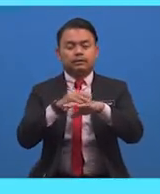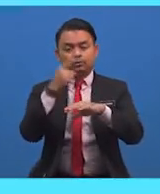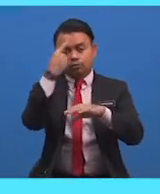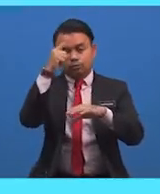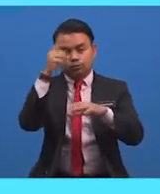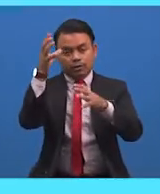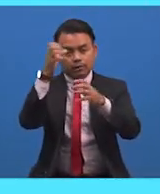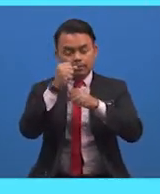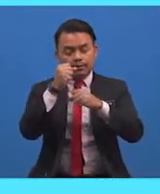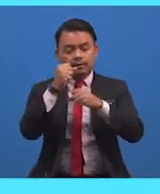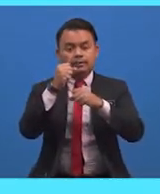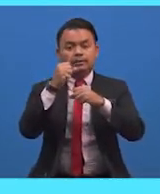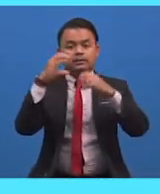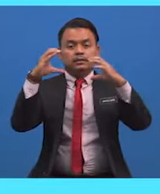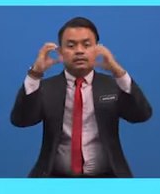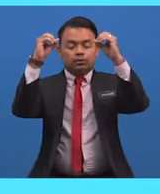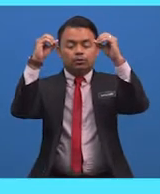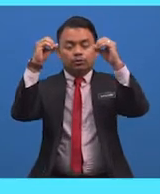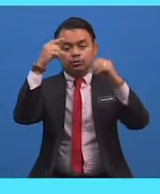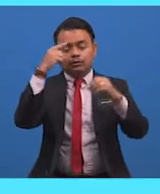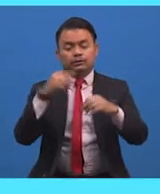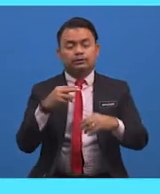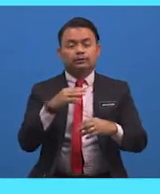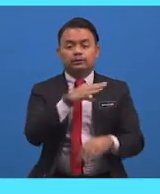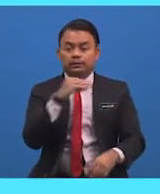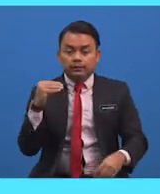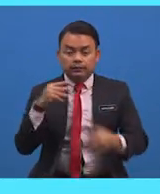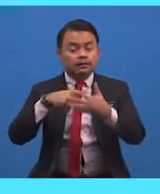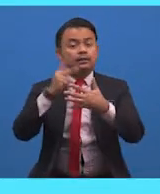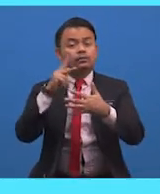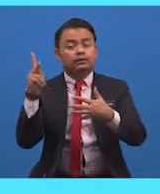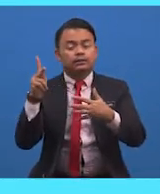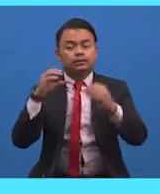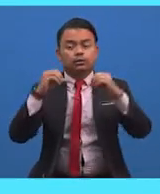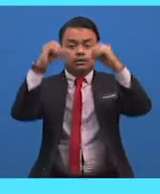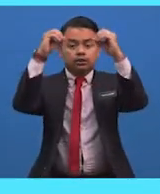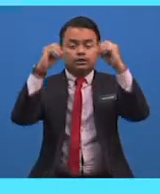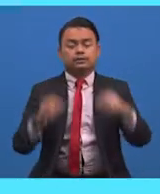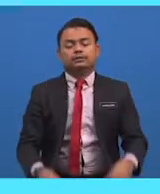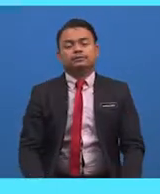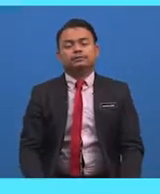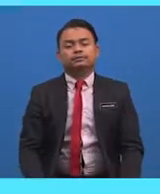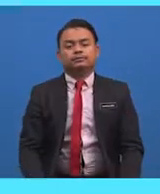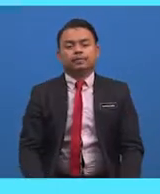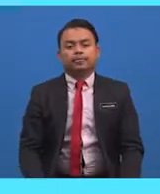samping menghasilkan oksigen. Keadaan ini akan dapat mengurangkan masalah pemanasan